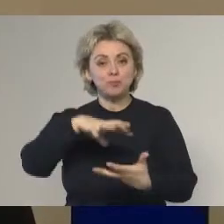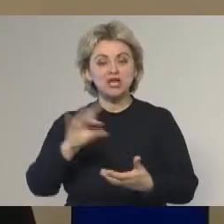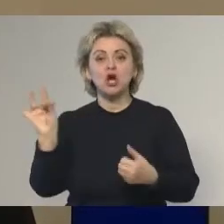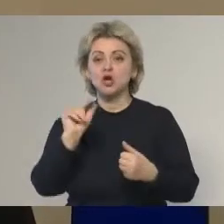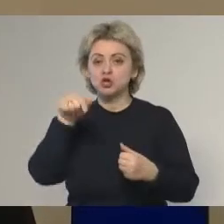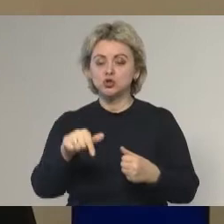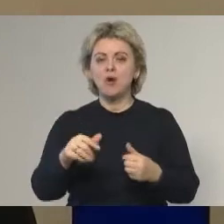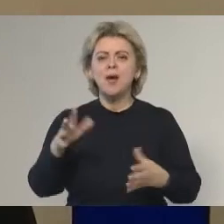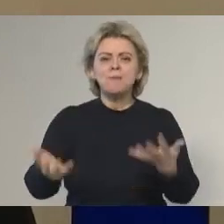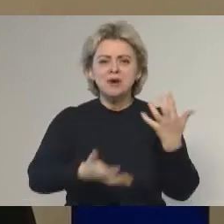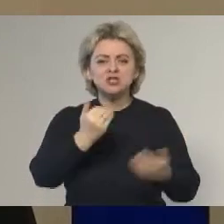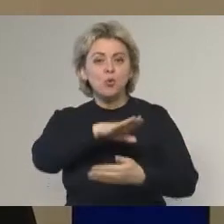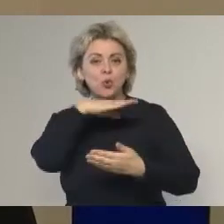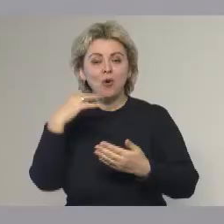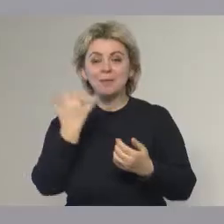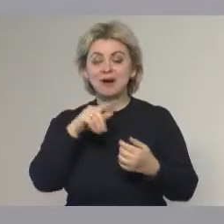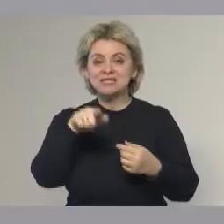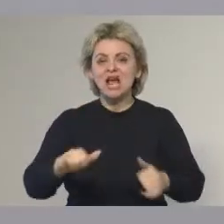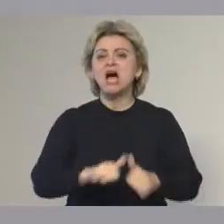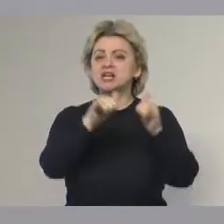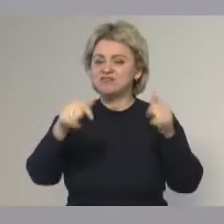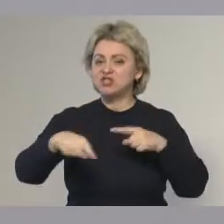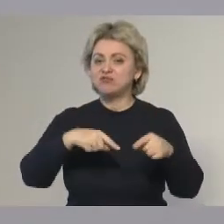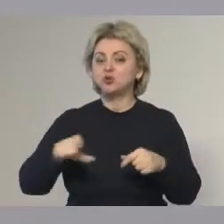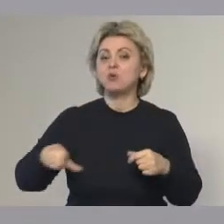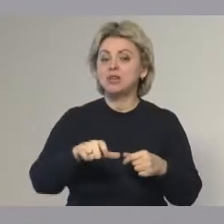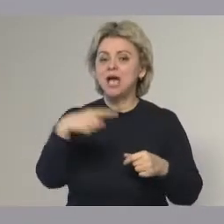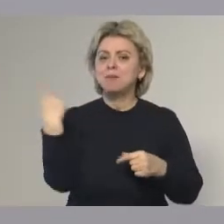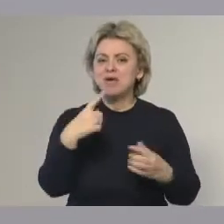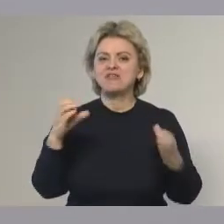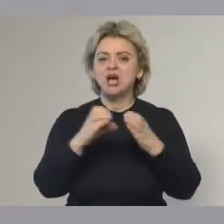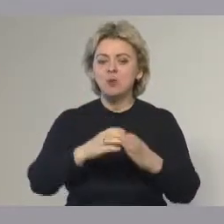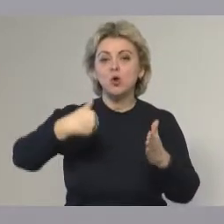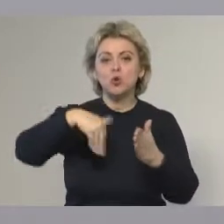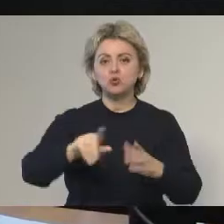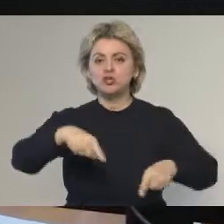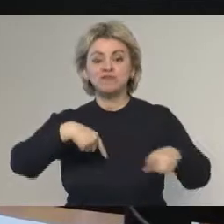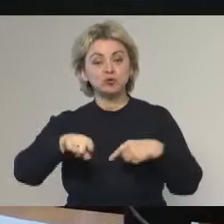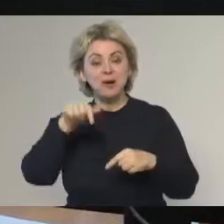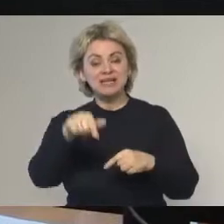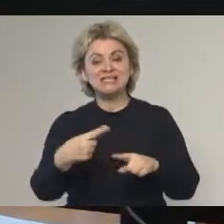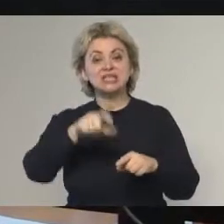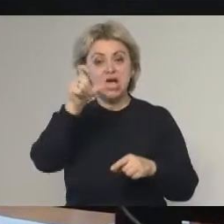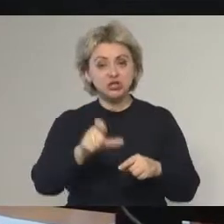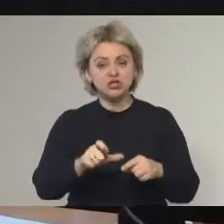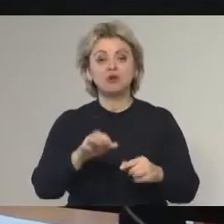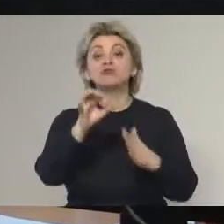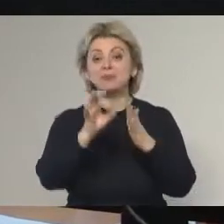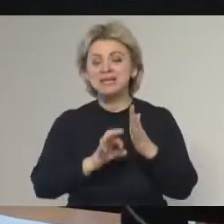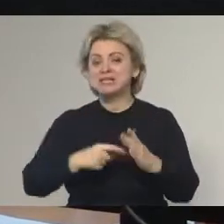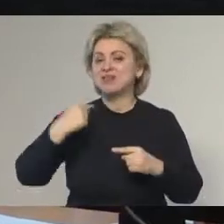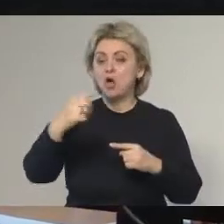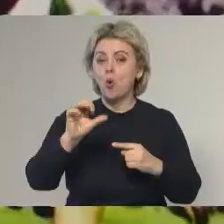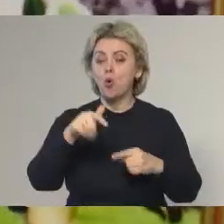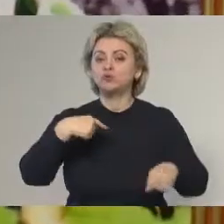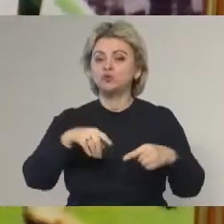Ростова», перешерстила массу материала о развитии футбола на Дону, первой команде, лучших футболистах. Для человека, в принципе, далекого